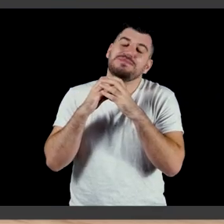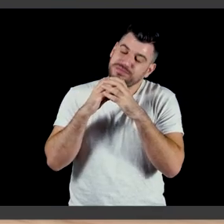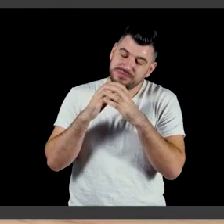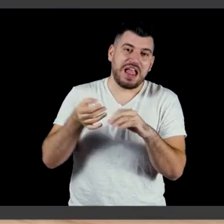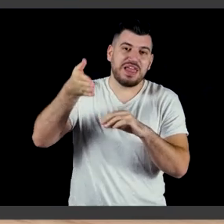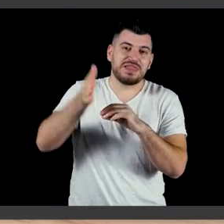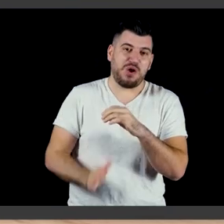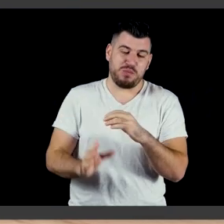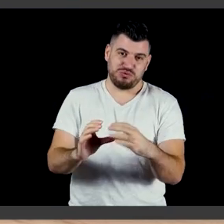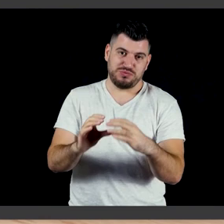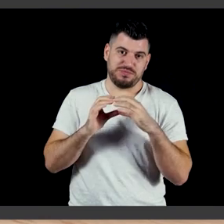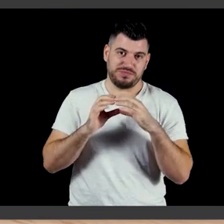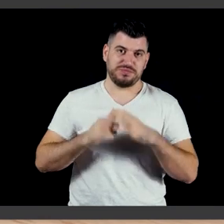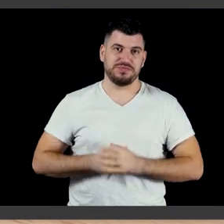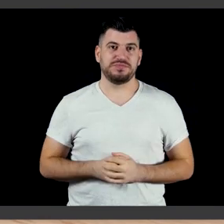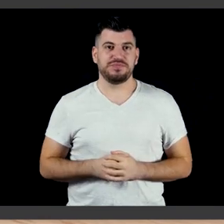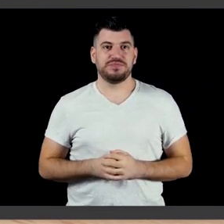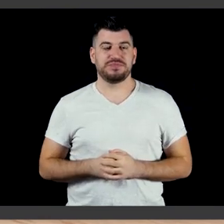ένα κομμάτι.